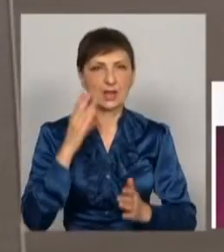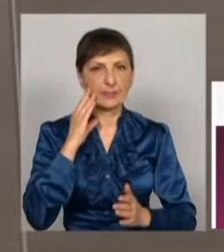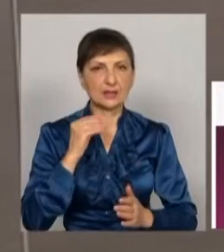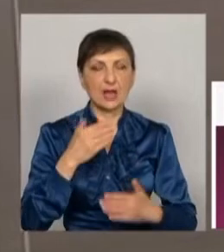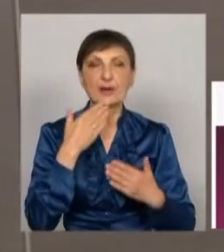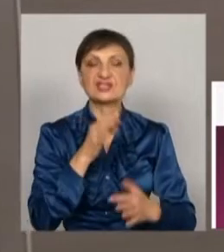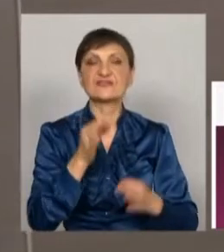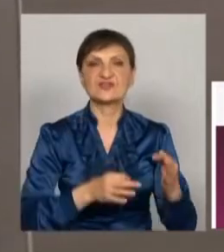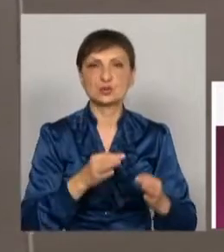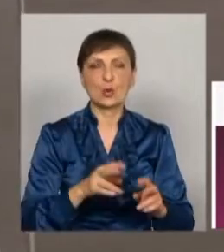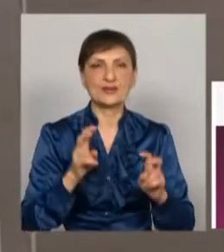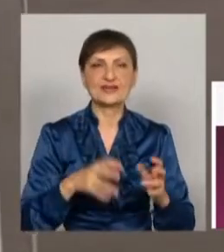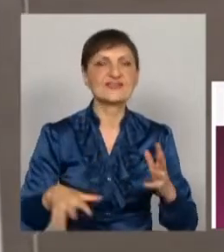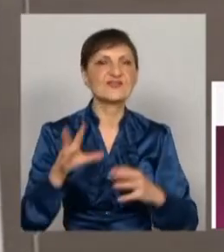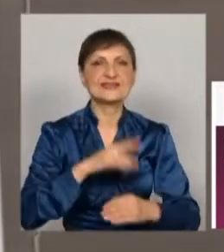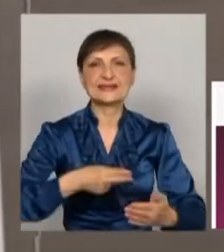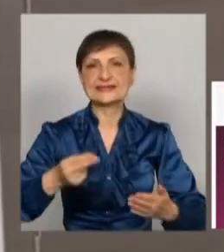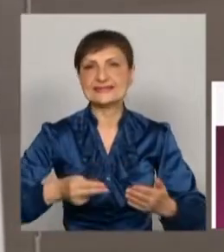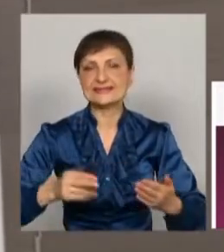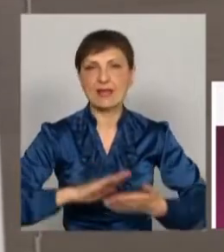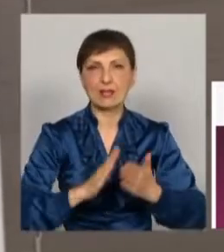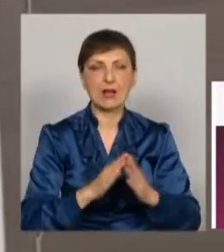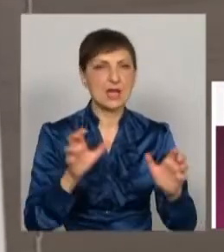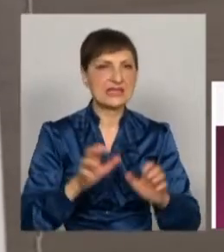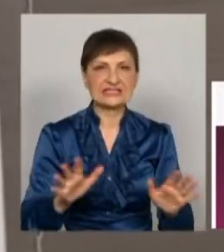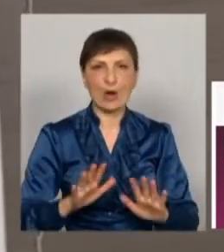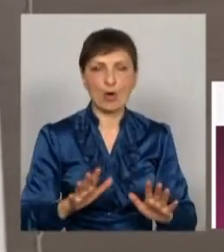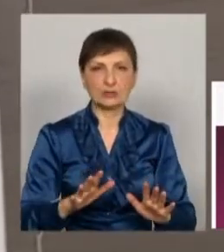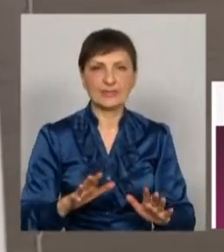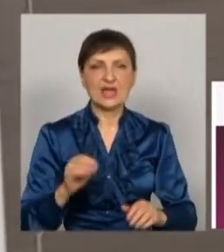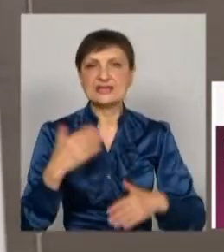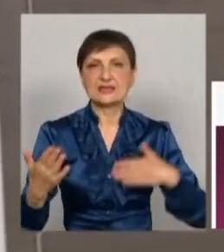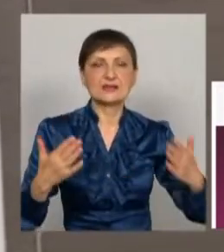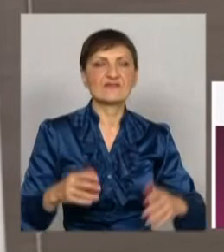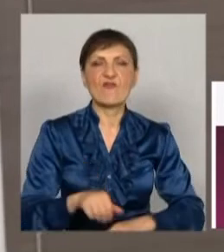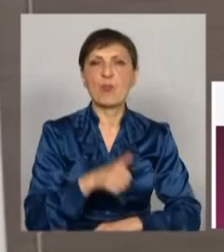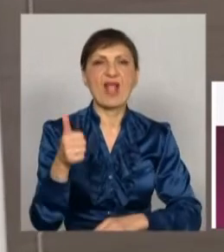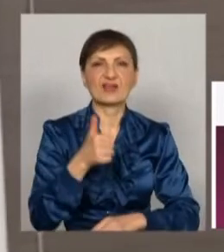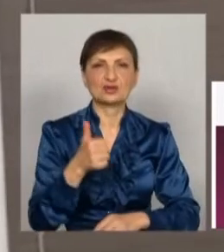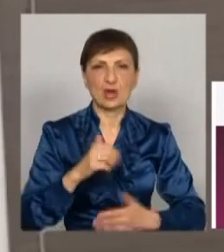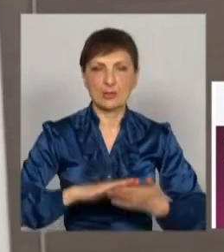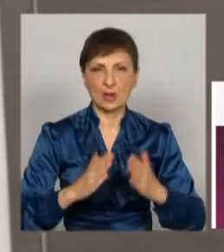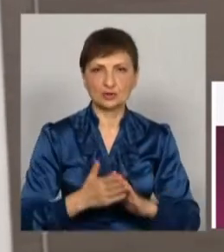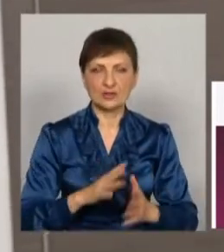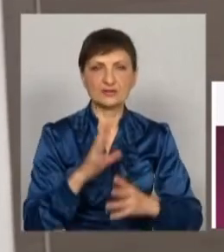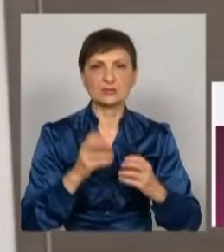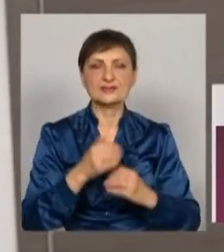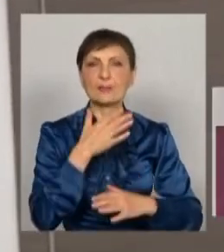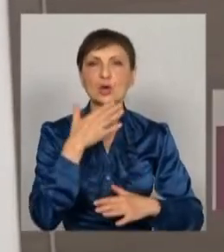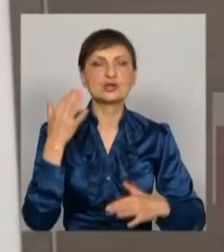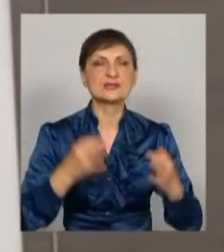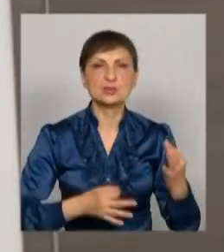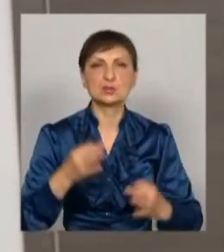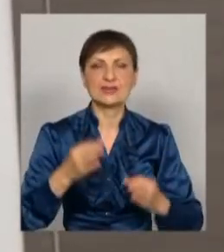суд о признании всех сделок недействительными и приведении сторон в первоначальное положение. В результате многочисленных